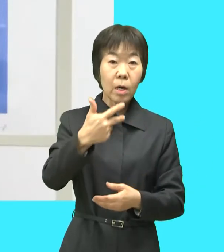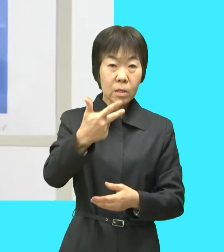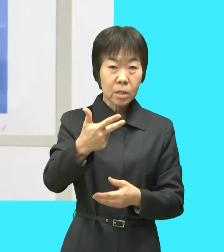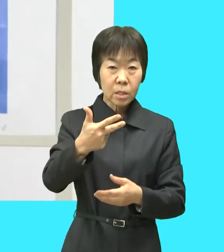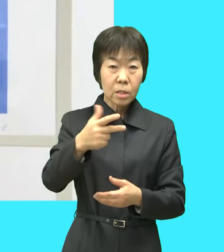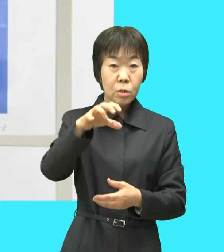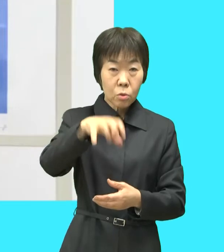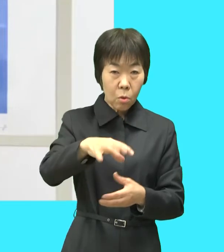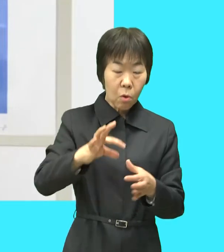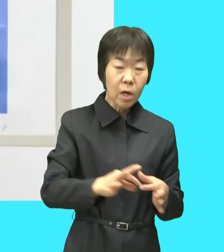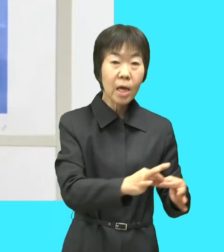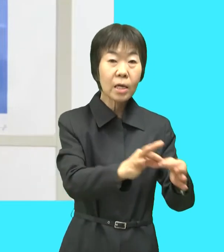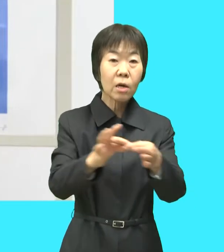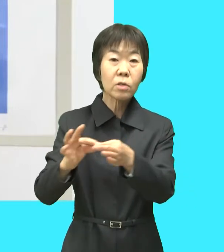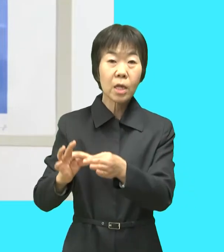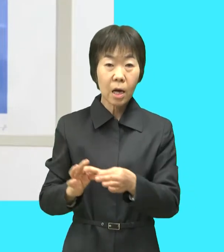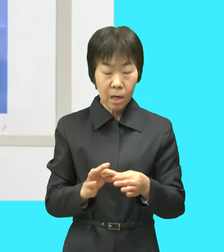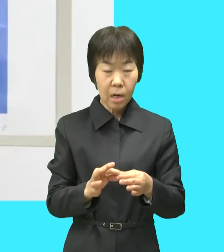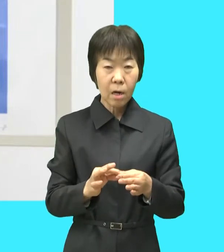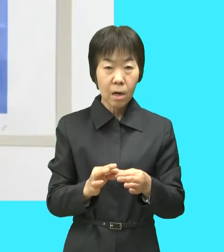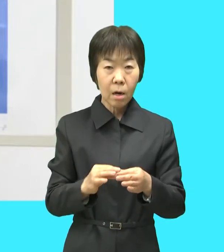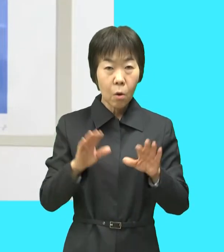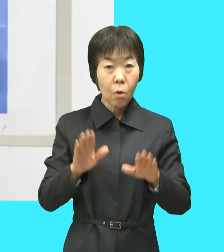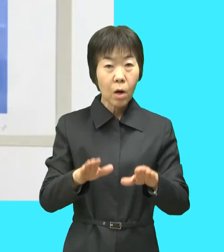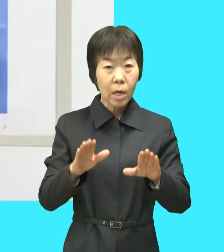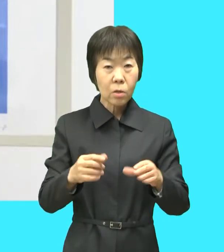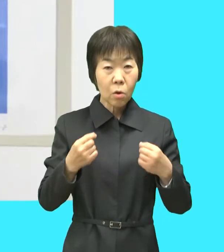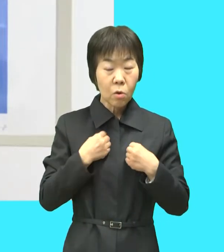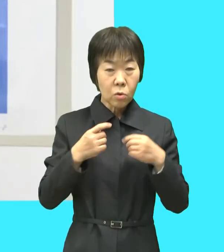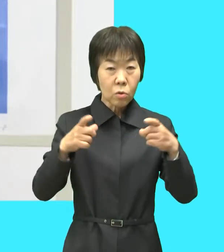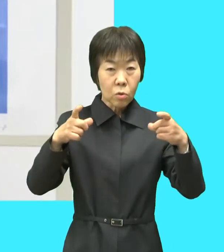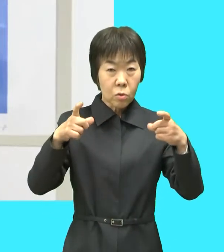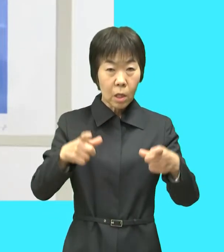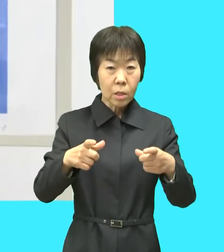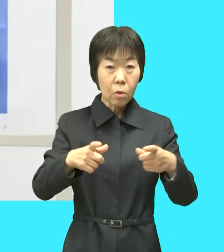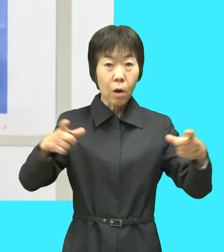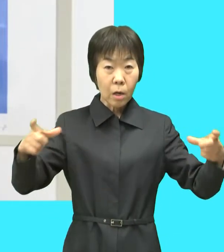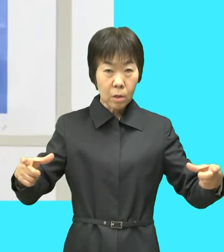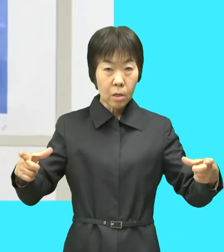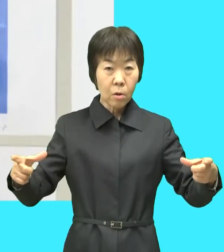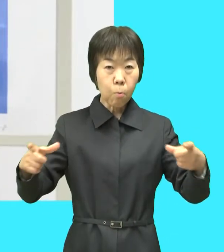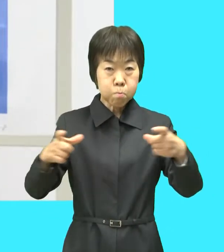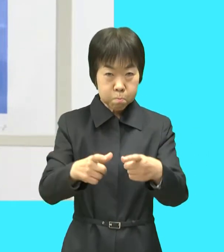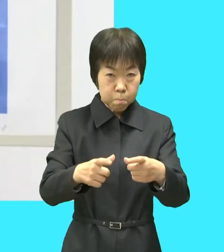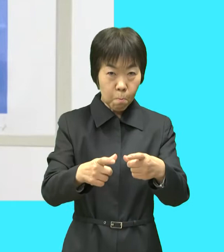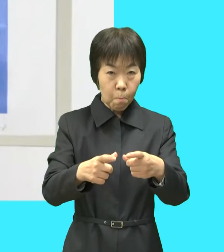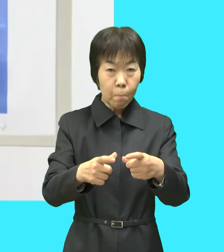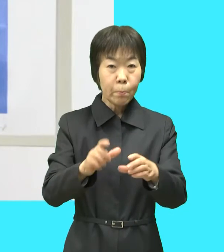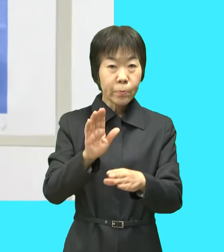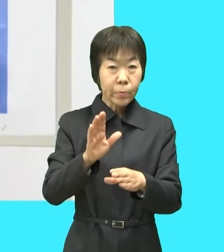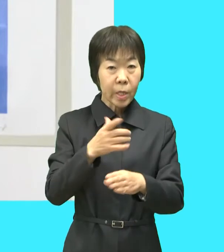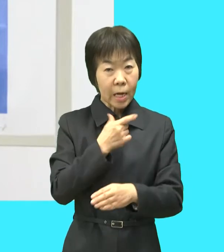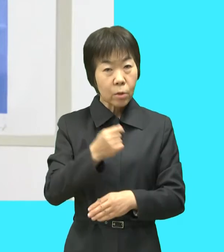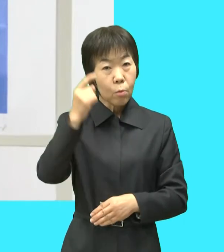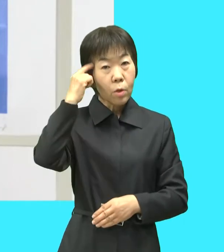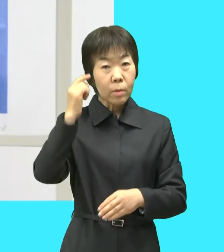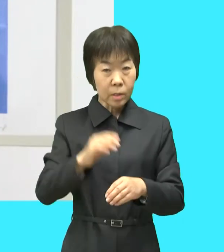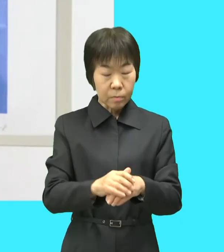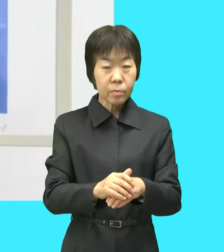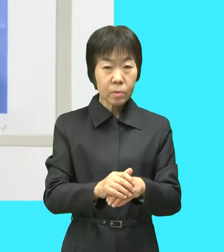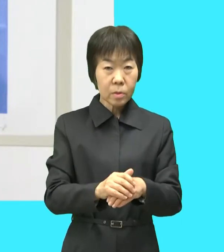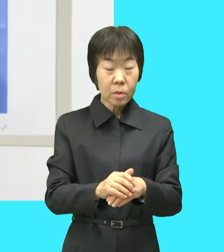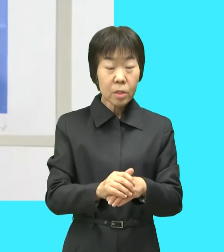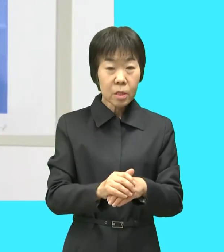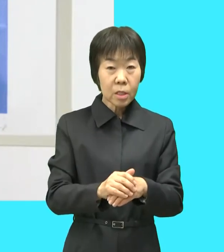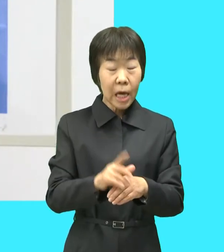と密接に連携をしながら、今回のクラスターの拡大をまず抑え込んでいきたいと思いますし、一旦ある